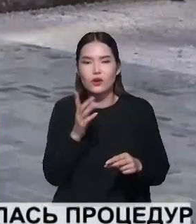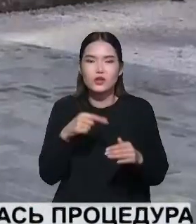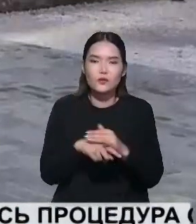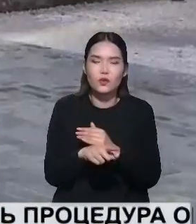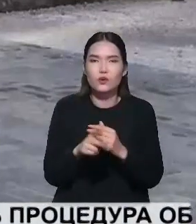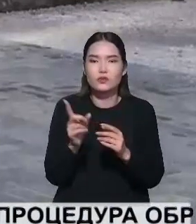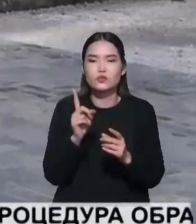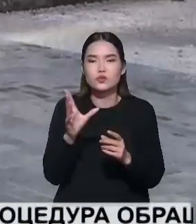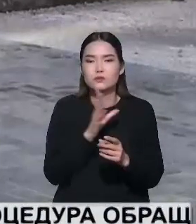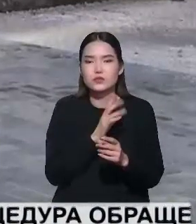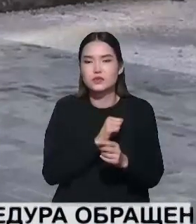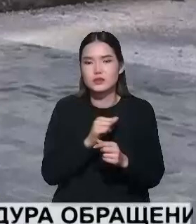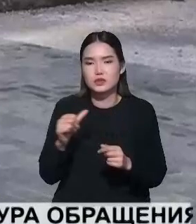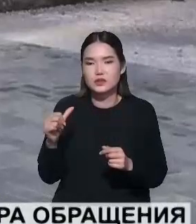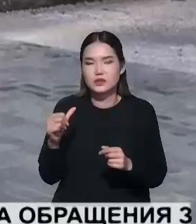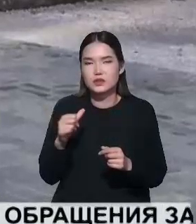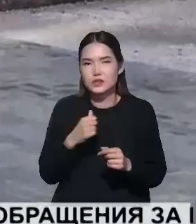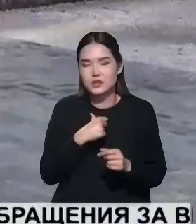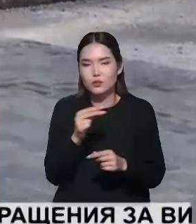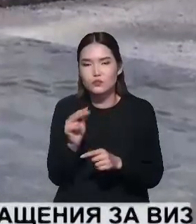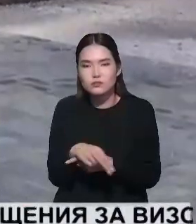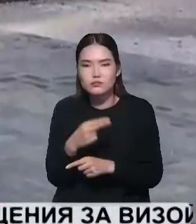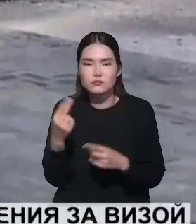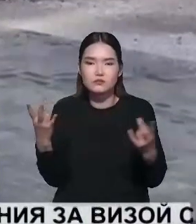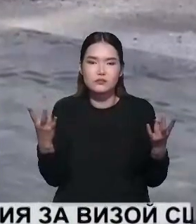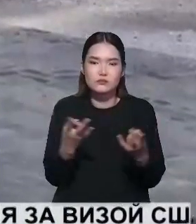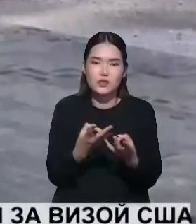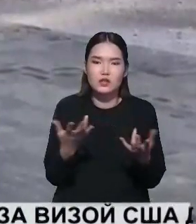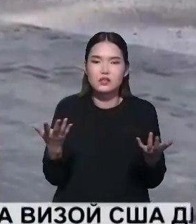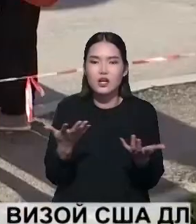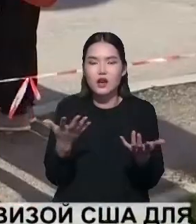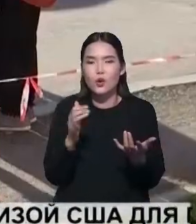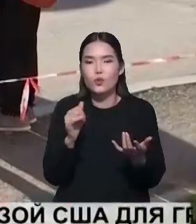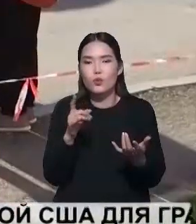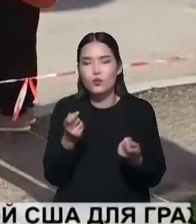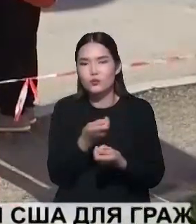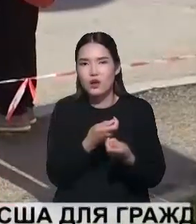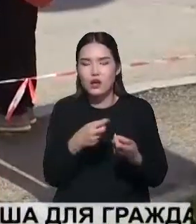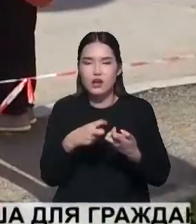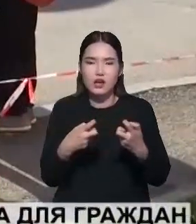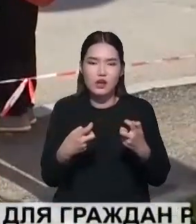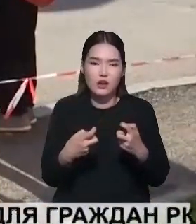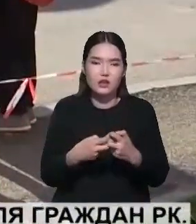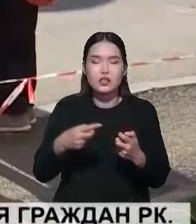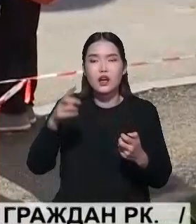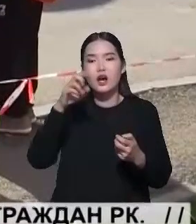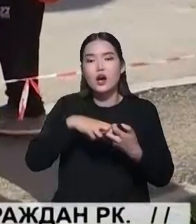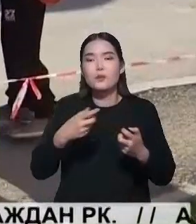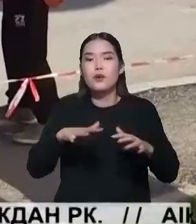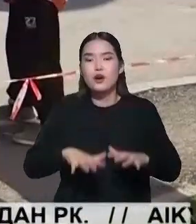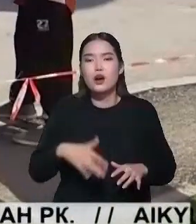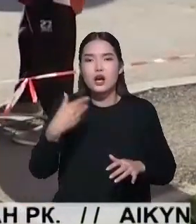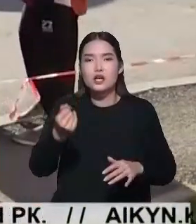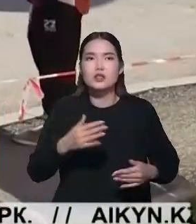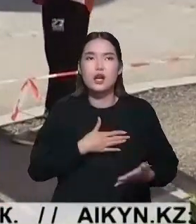якобы там в земле или еще что-то. То есть какие-то вот такие отмазки. Проблема жильцов дома обеспокоился и председатель